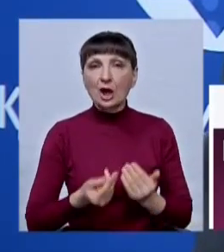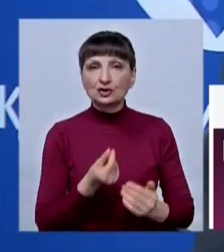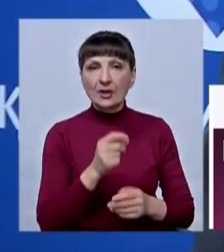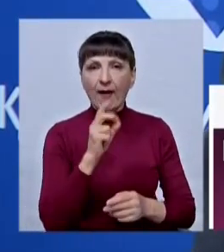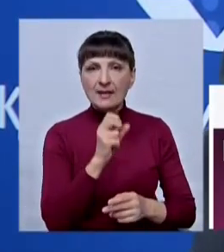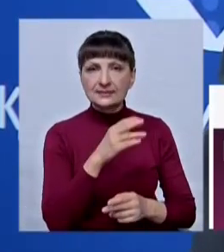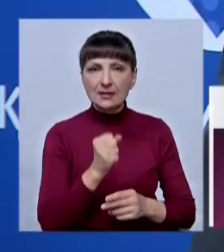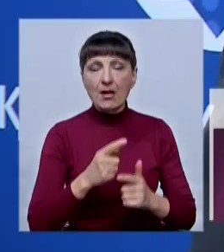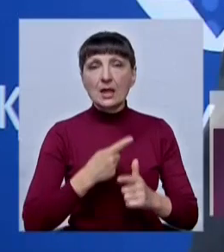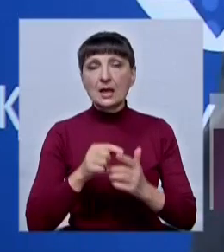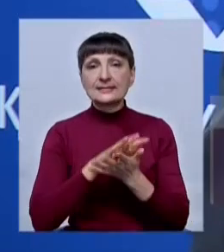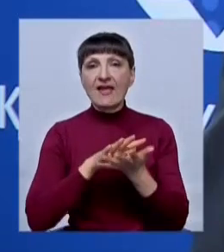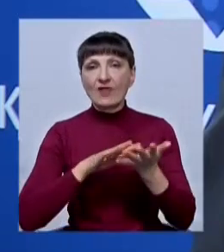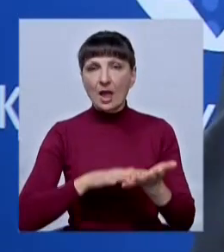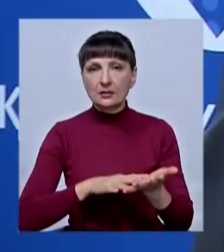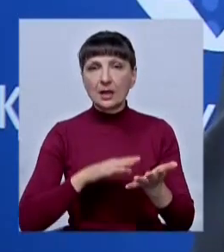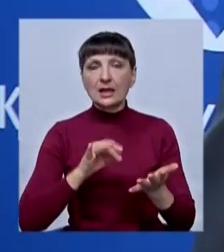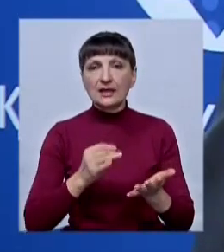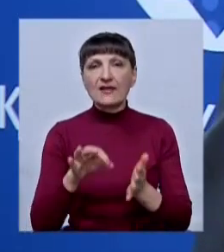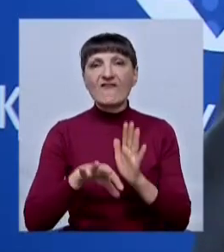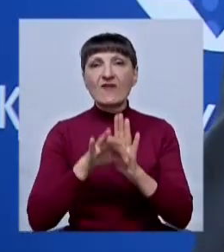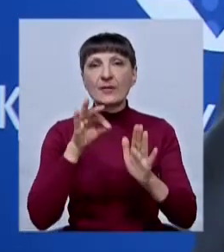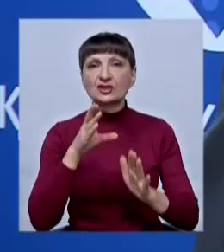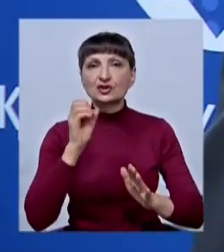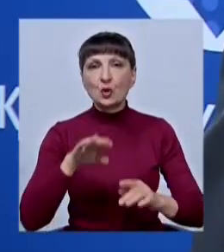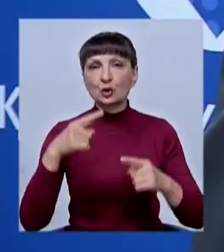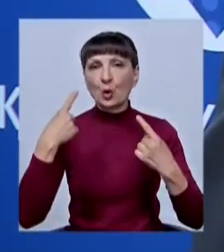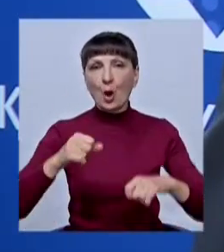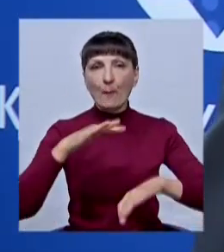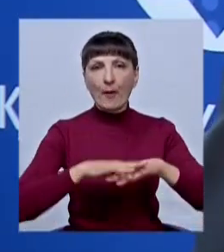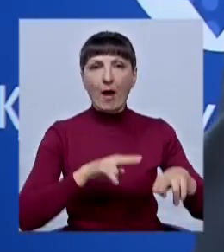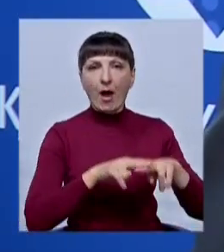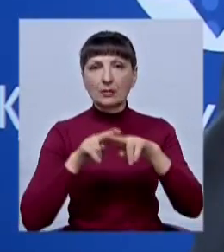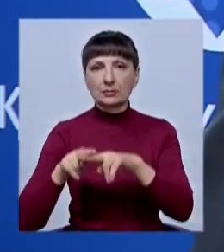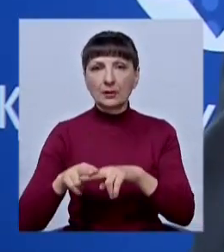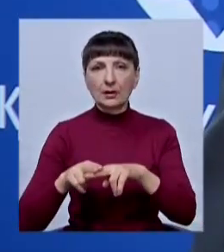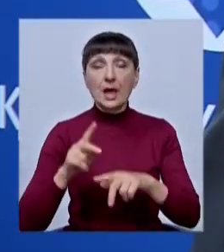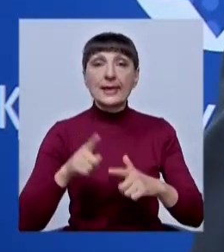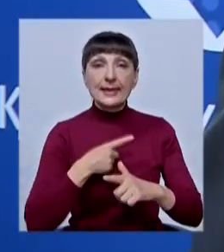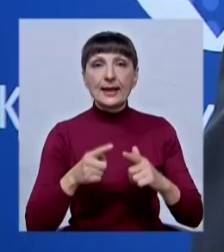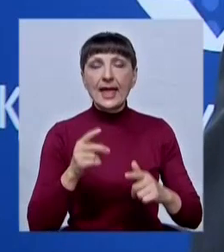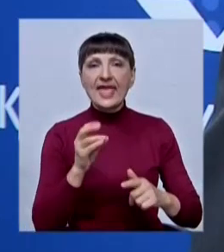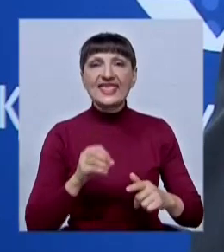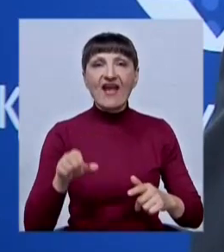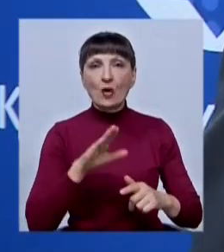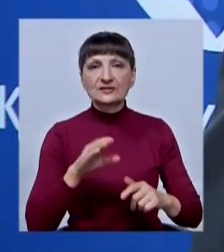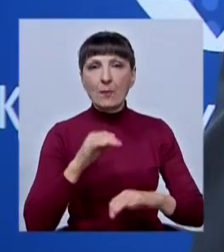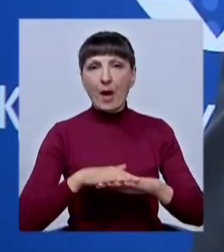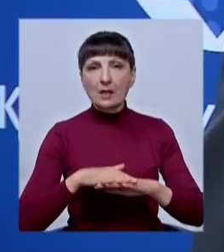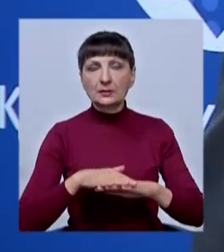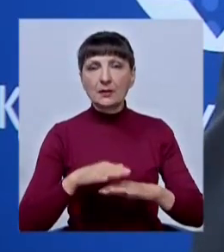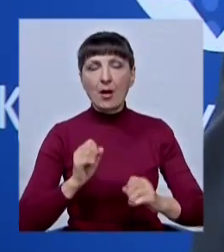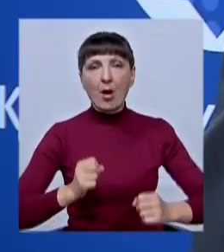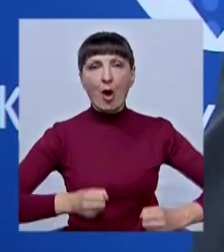либо заполнить заявление и выбрать счет в другом банке для получения числе ст либо евразийский банк предусмотрел онлайн